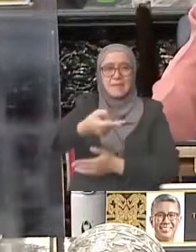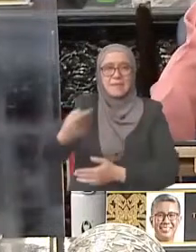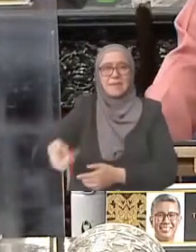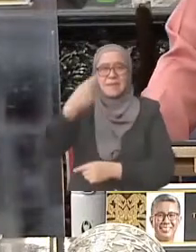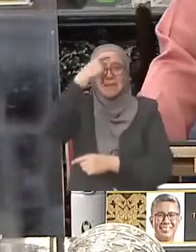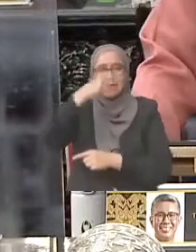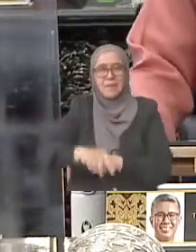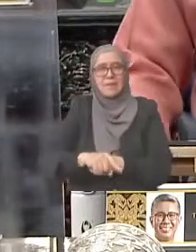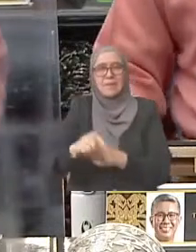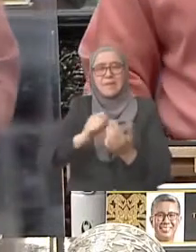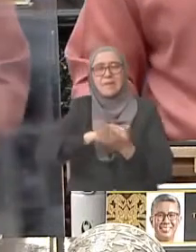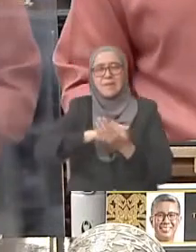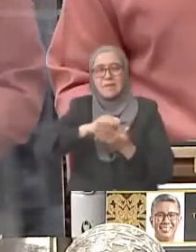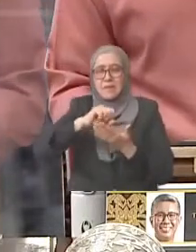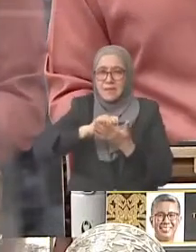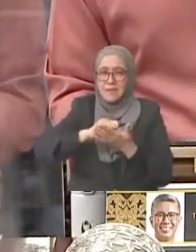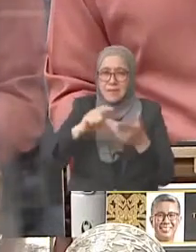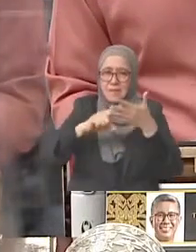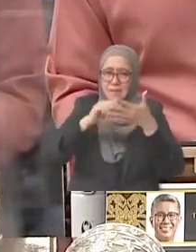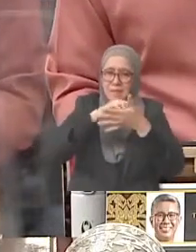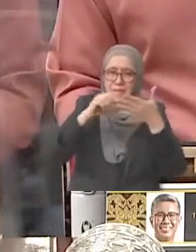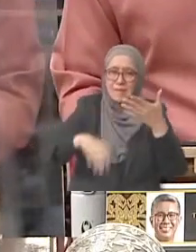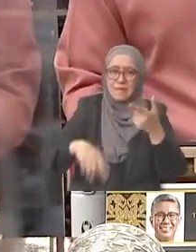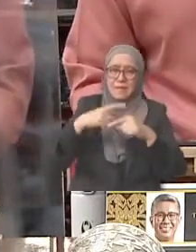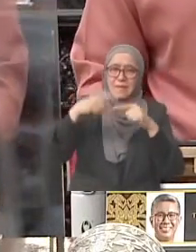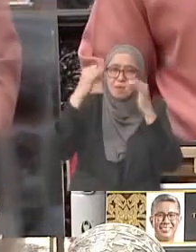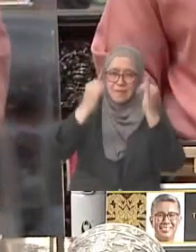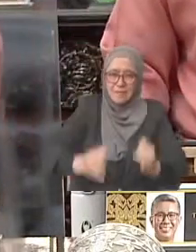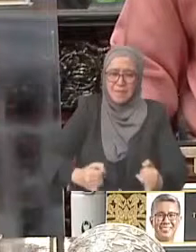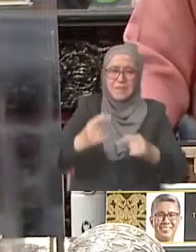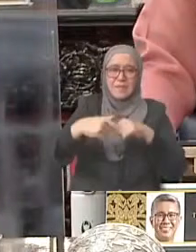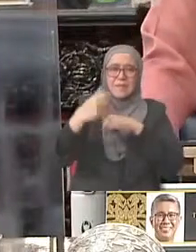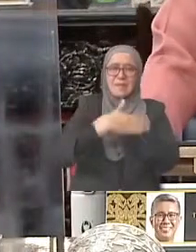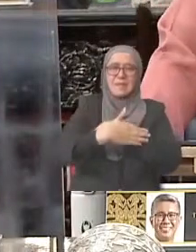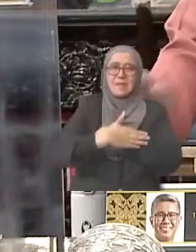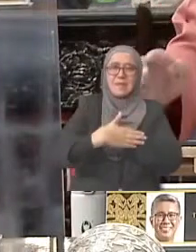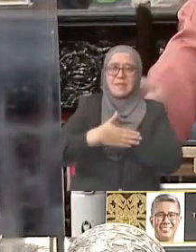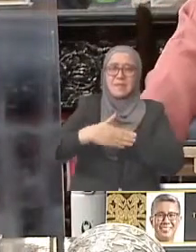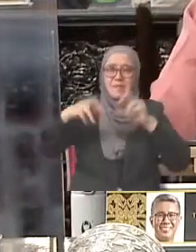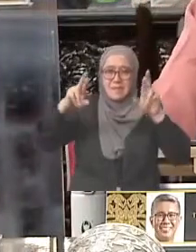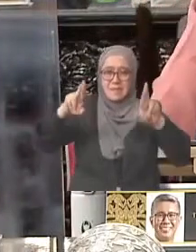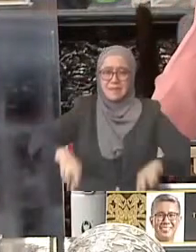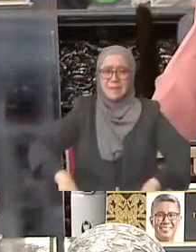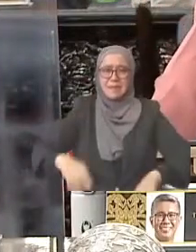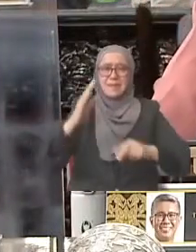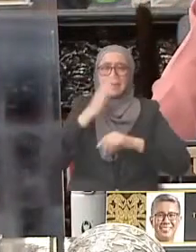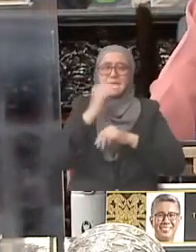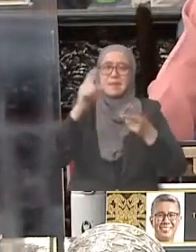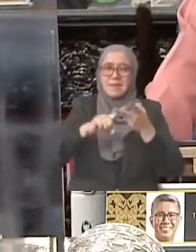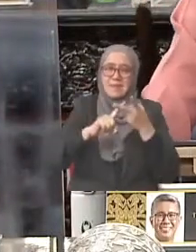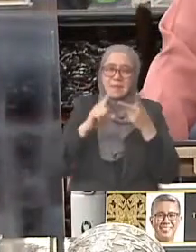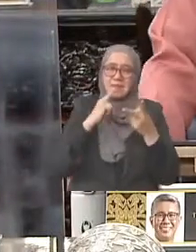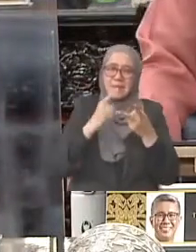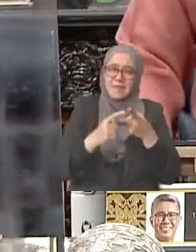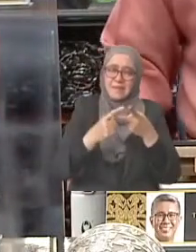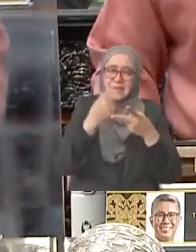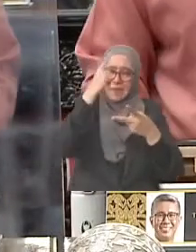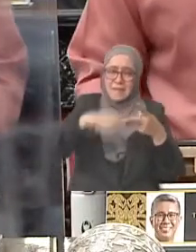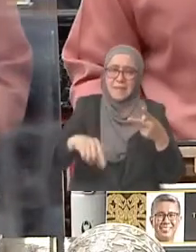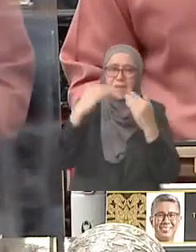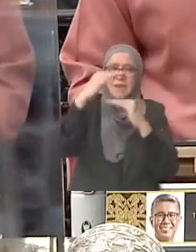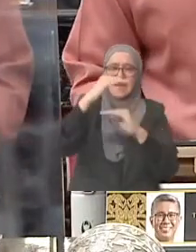pelupusan oleh individu warga negara termasuk tetap dan selain syari'at mulai tahun keenam dan ke atas